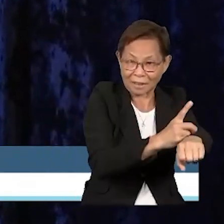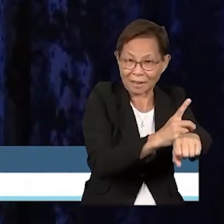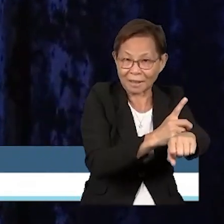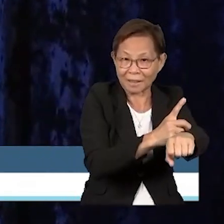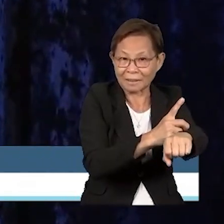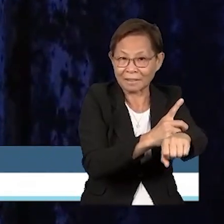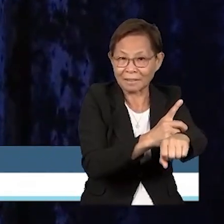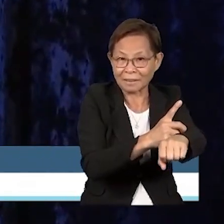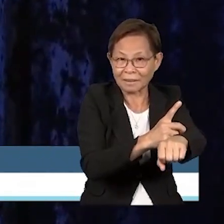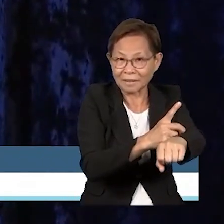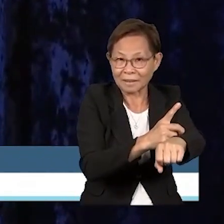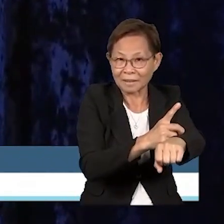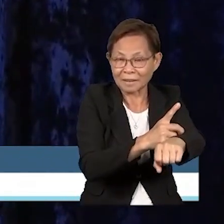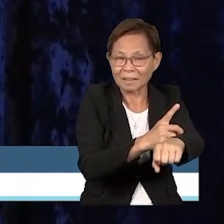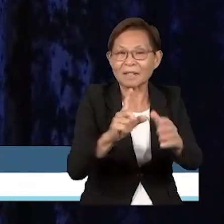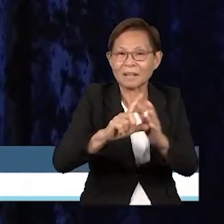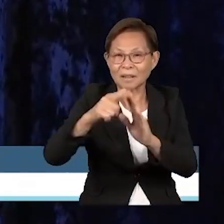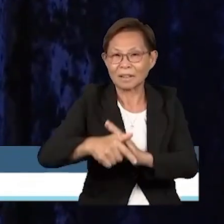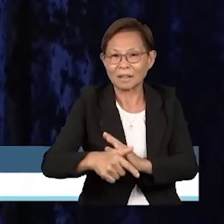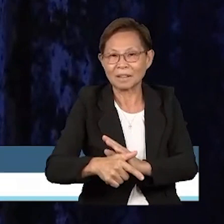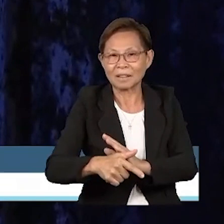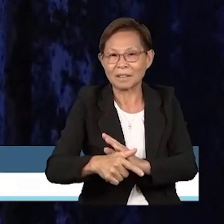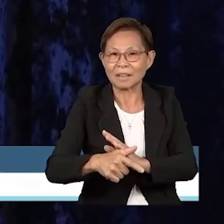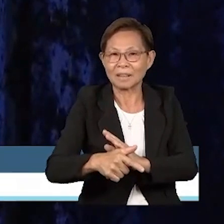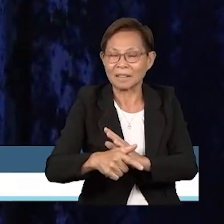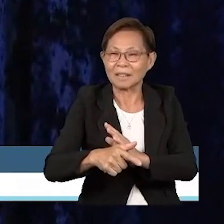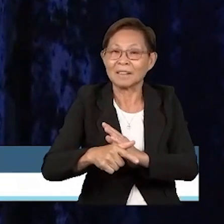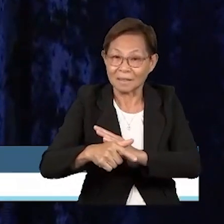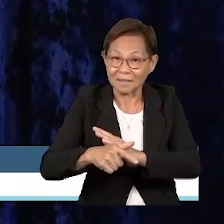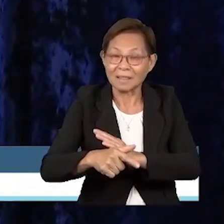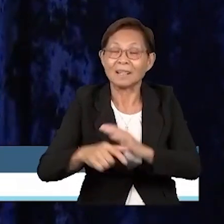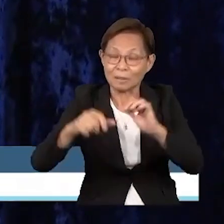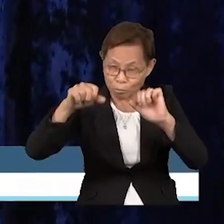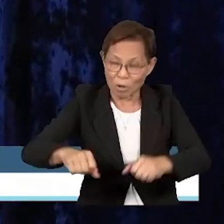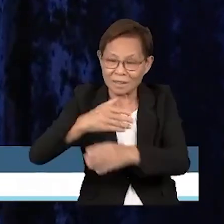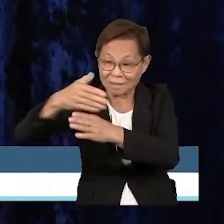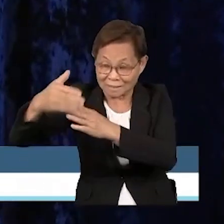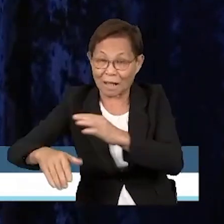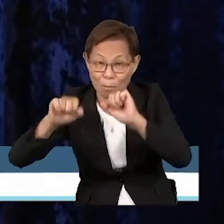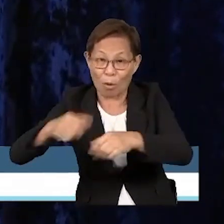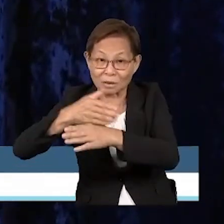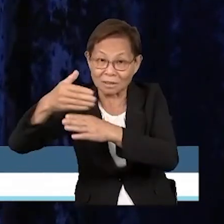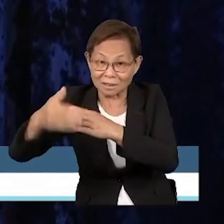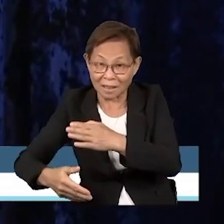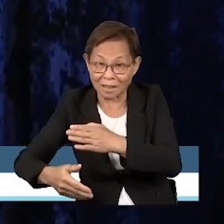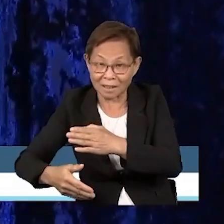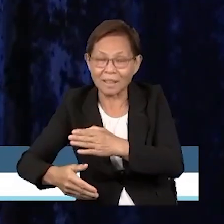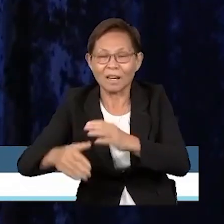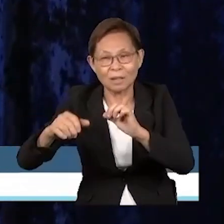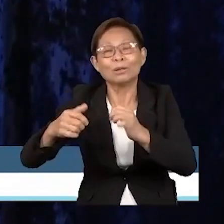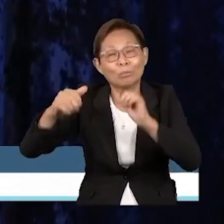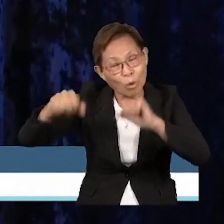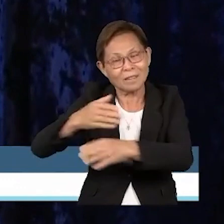Batik, kemudian Sinapat selesai, juga bisa segera diselesaikan.